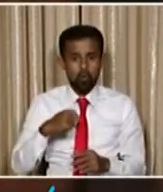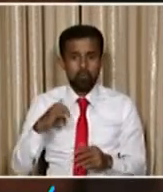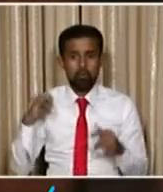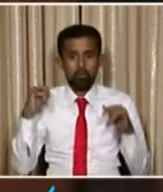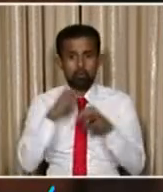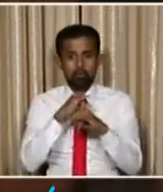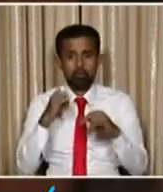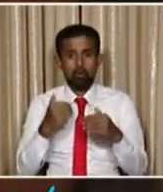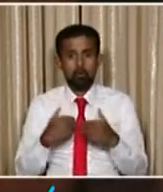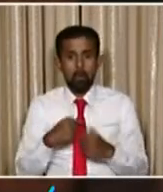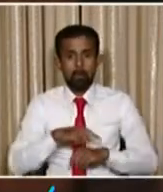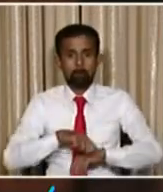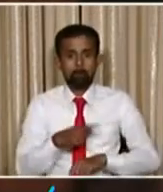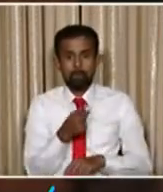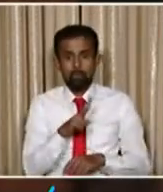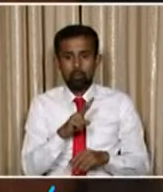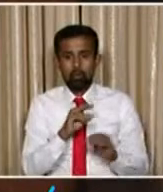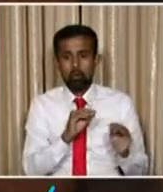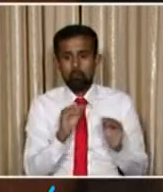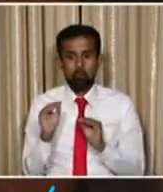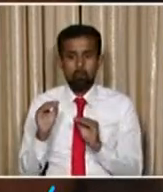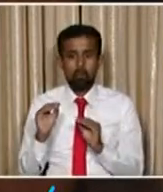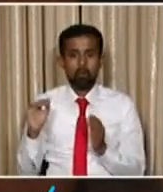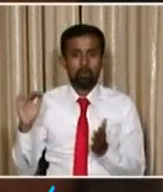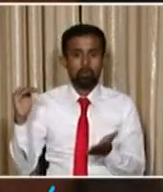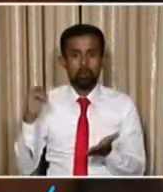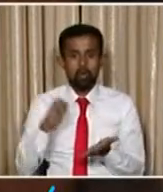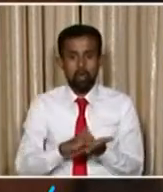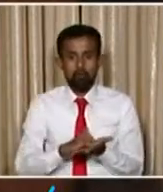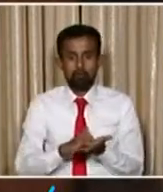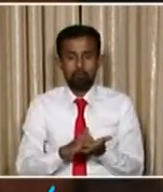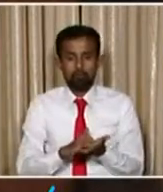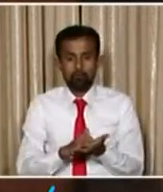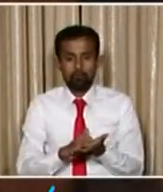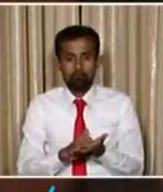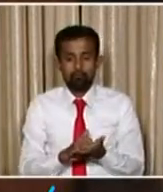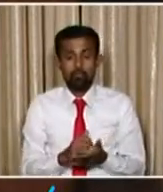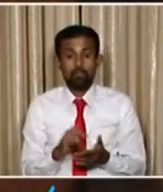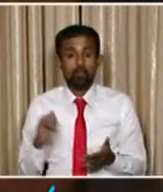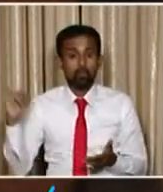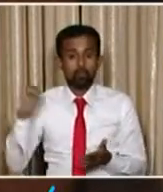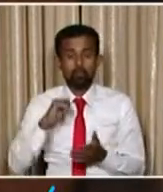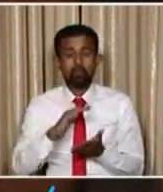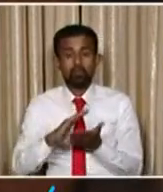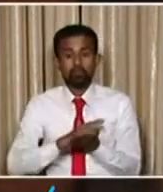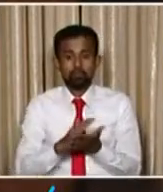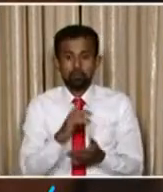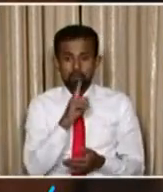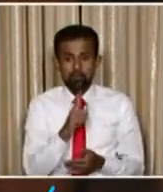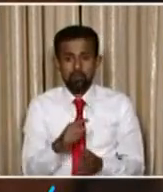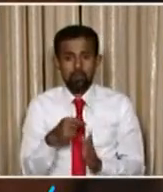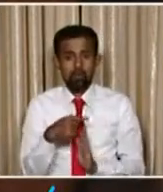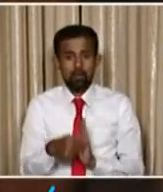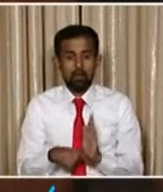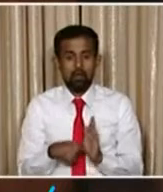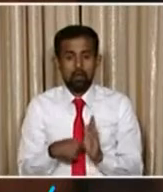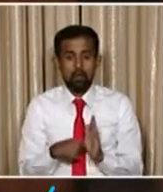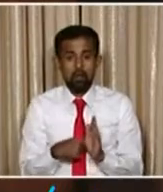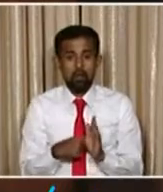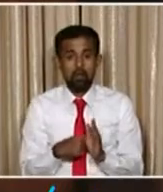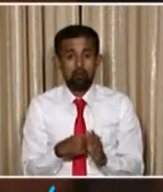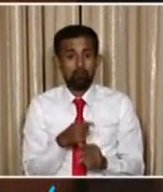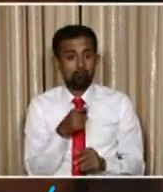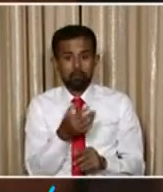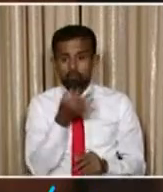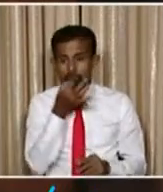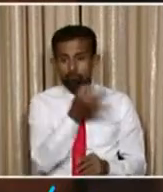යානාව මමත් පැය 12ක් පස්සේ තමයි ලංකාවට ආවේ. ඉතින් මේ ගුවන් ගමන පිළිබඳව කියන ගුවන් සේවාව ගැන කියනකොට ශ්‍රී ලංකන් ආයතනවල විතරක් අපි